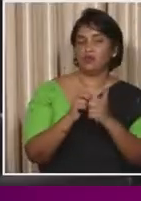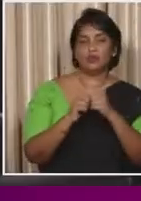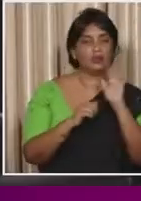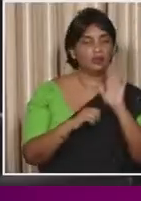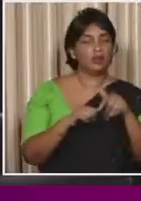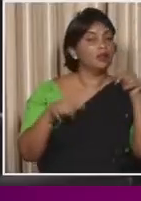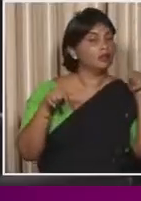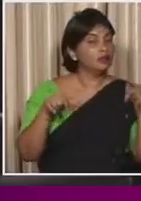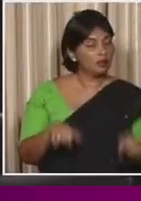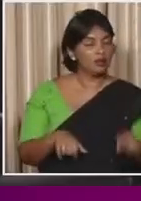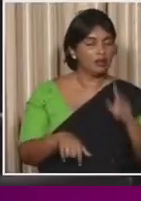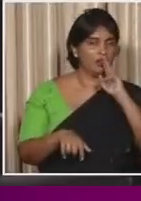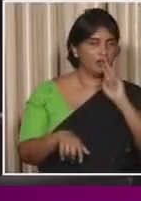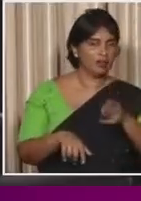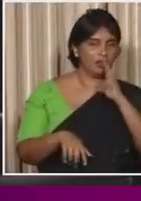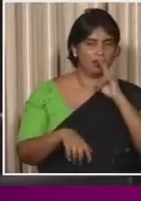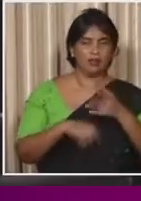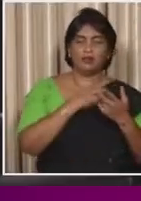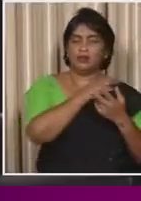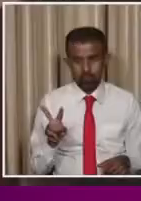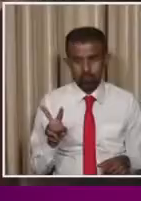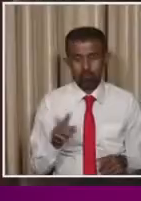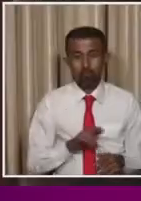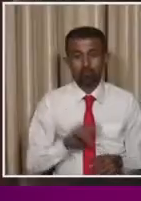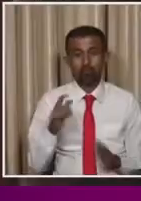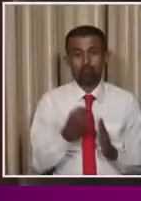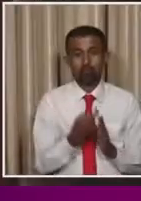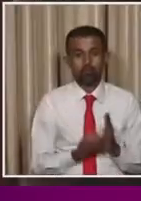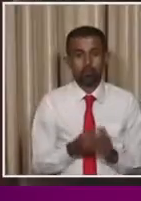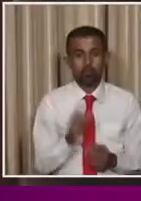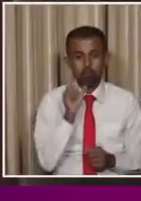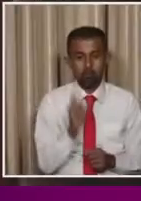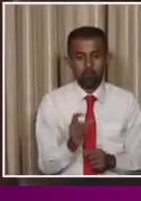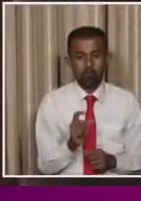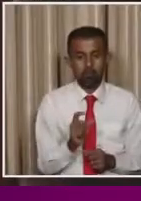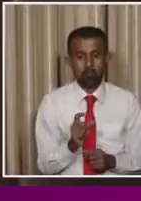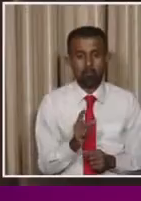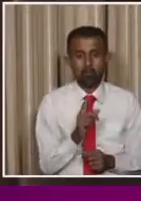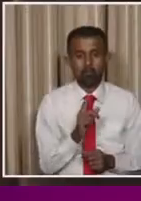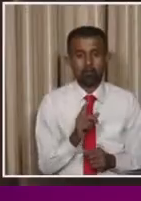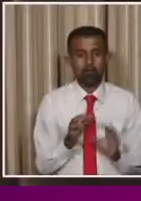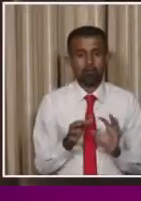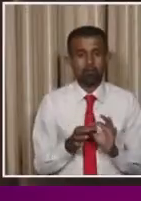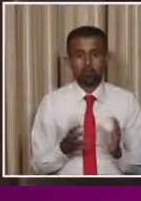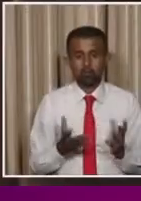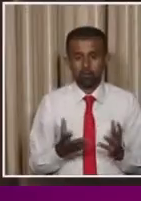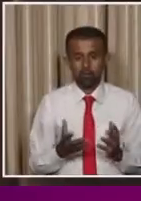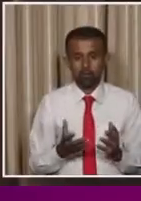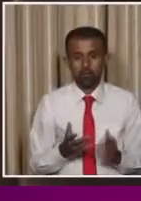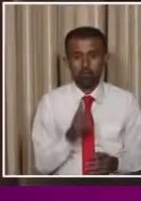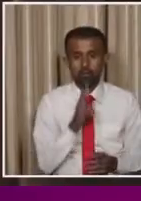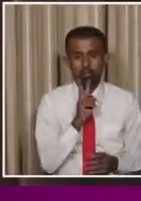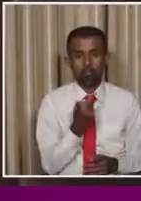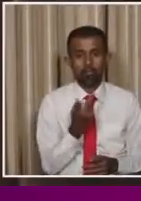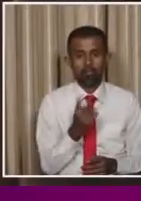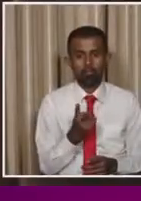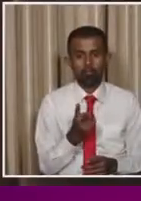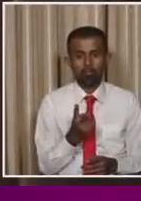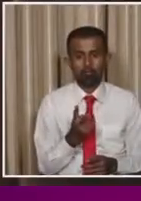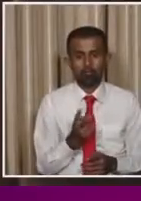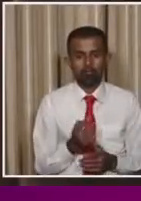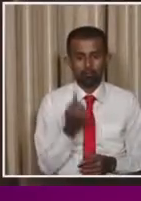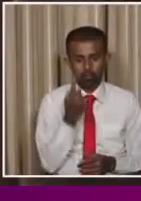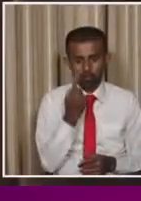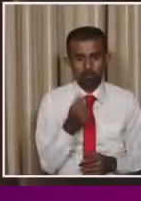speak that I want to expose. இதினிரும் இங்கு உரையாற்றிய எதிர்க்கட்சி உறுப்பினர் முஜ்பூர் ரஹ்மான், இது அப்படி